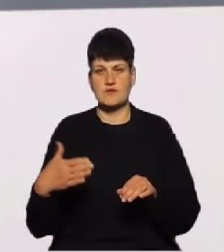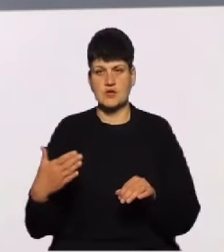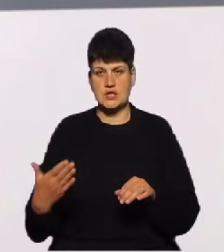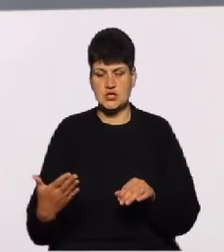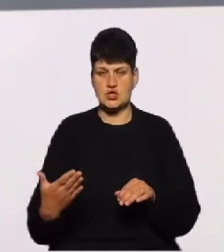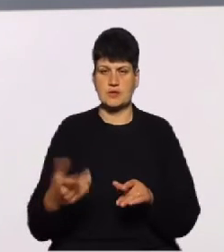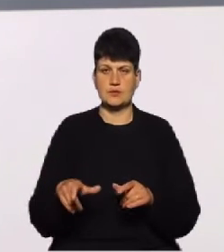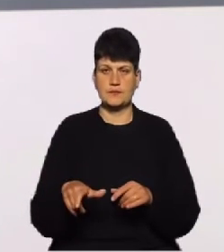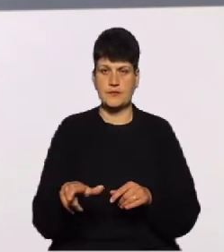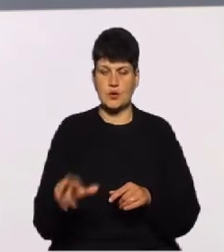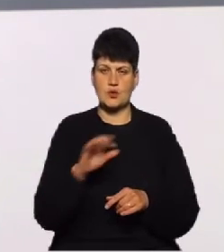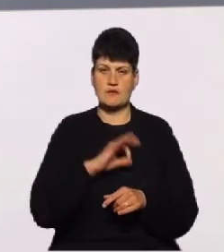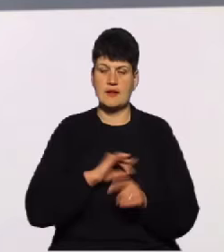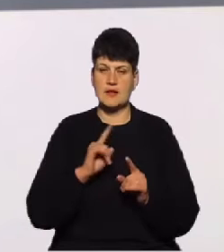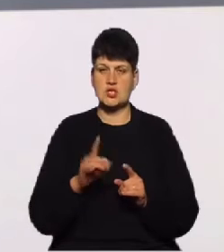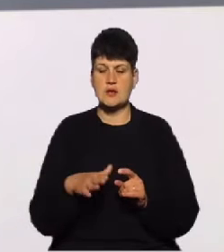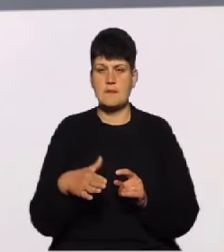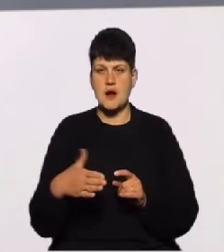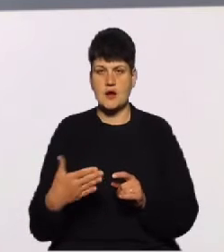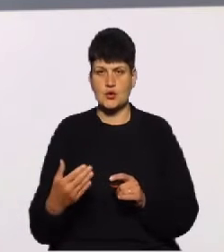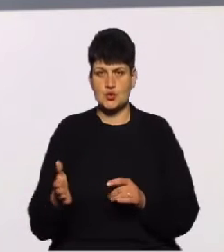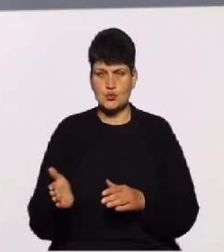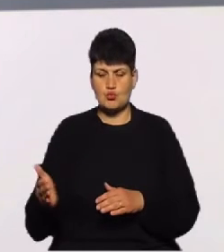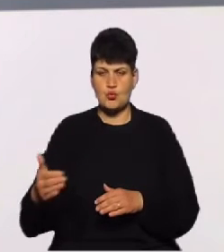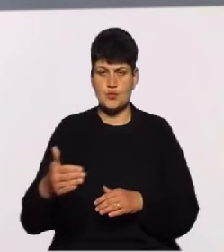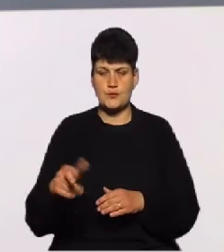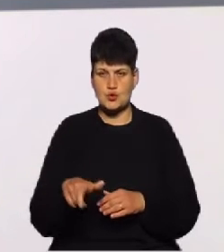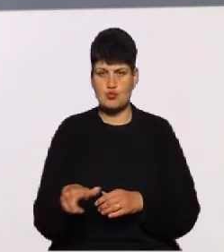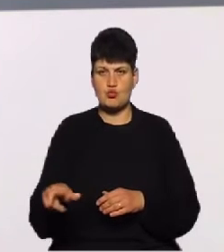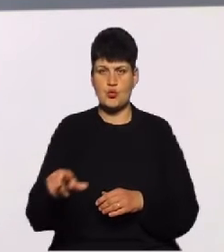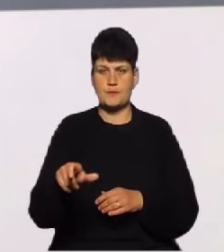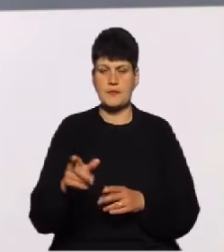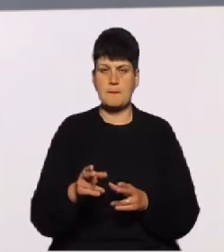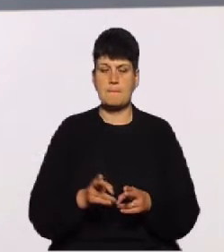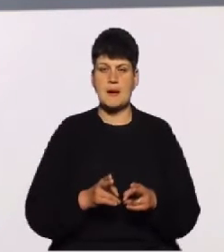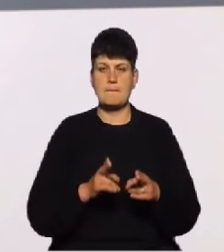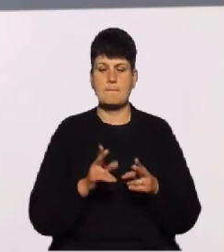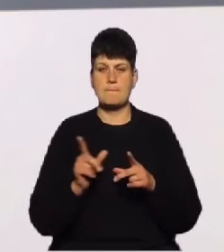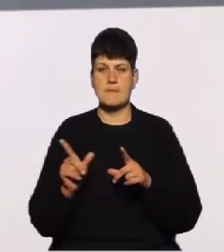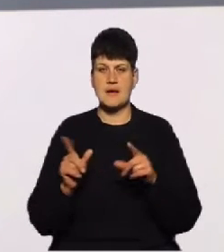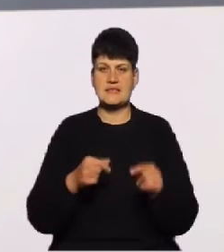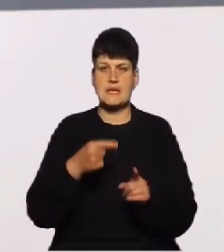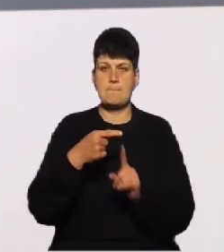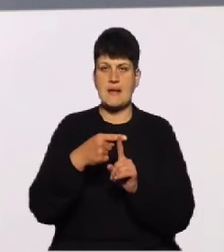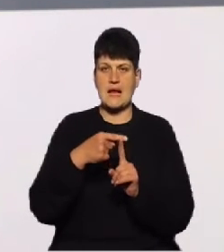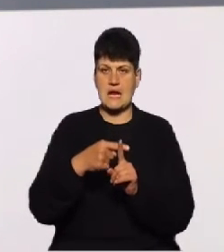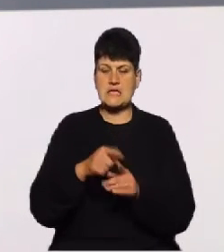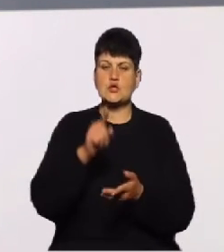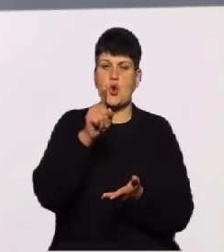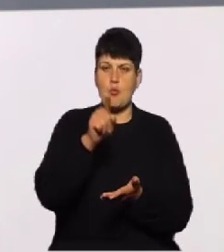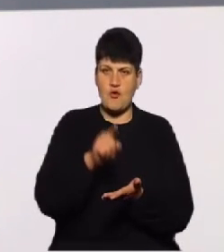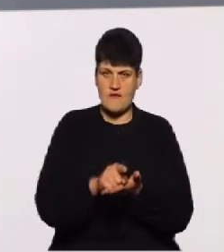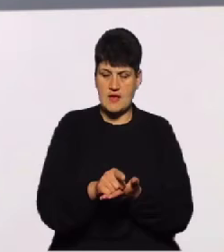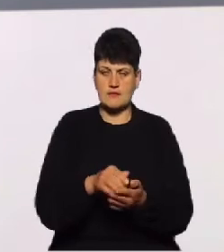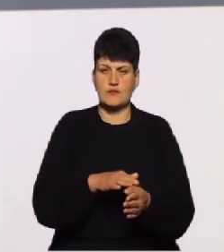користуватися лише крайньою правою смугою. При переїзді перехрест вони зобов'язані дотримуватися тих